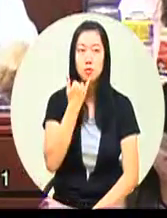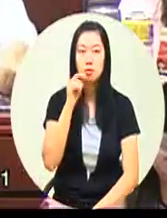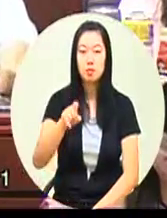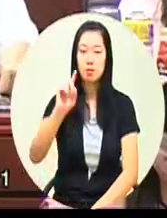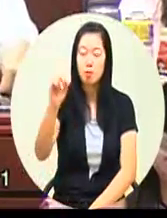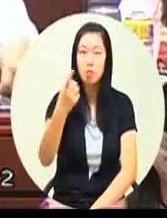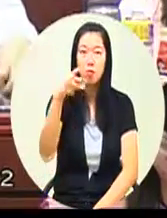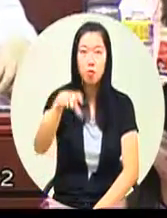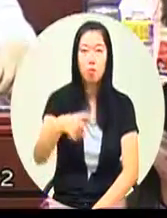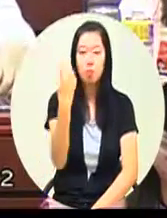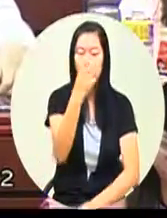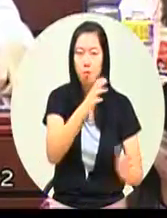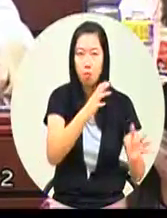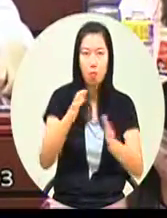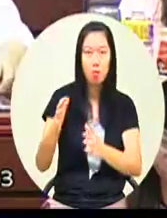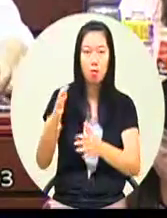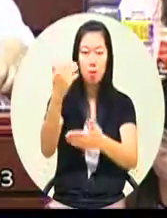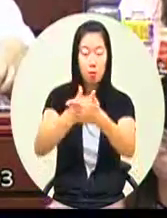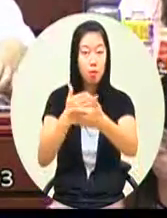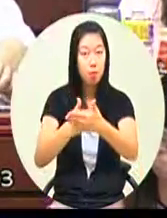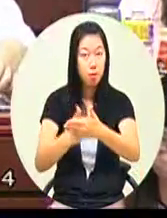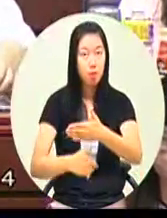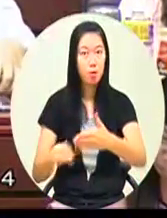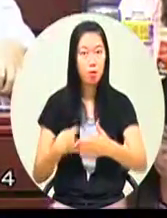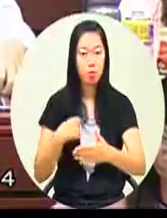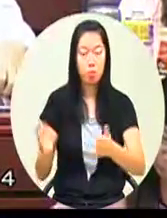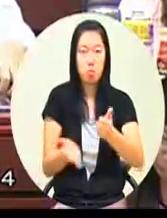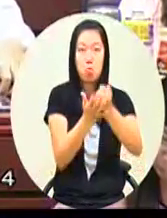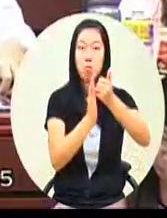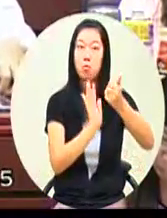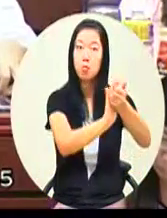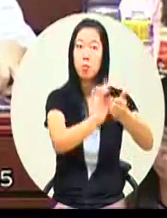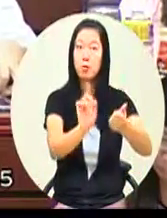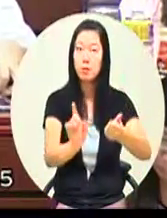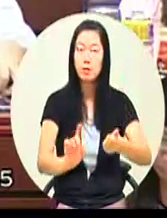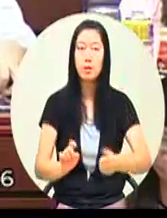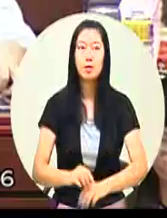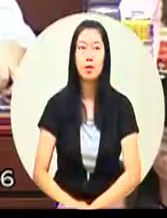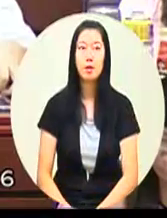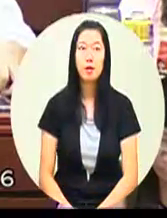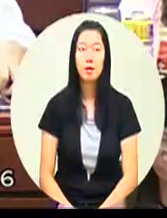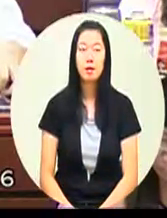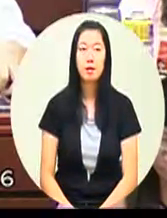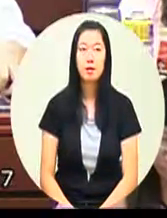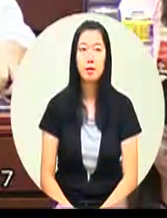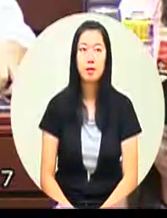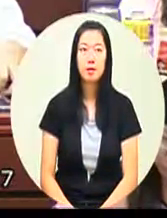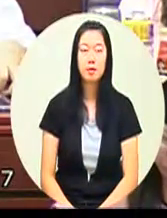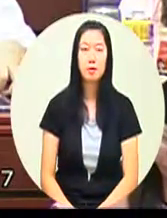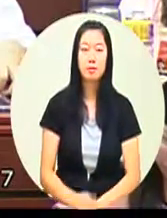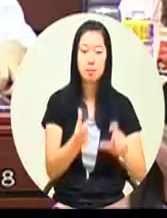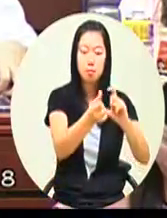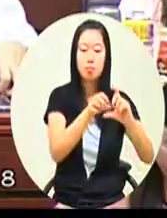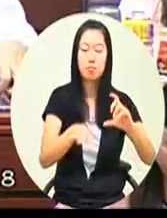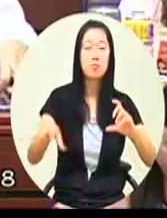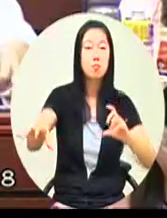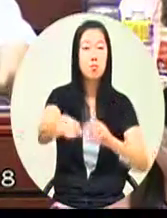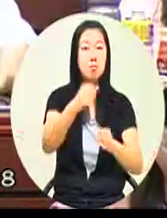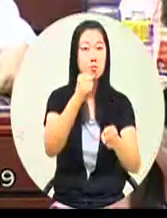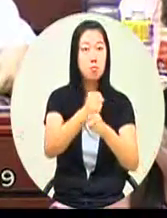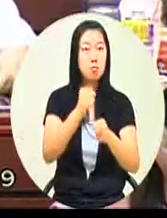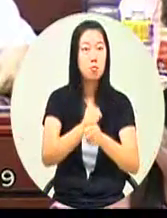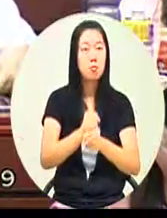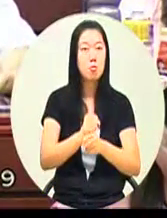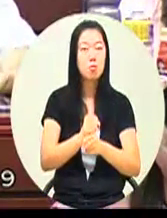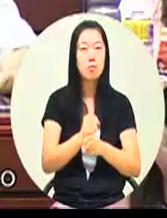头管理为主。所以目前我们在推就是啊，我们啊在各啊区域呢，就是在做绝育